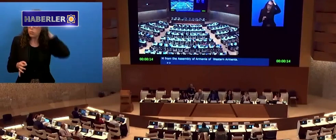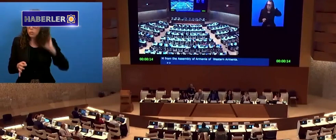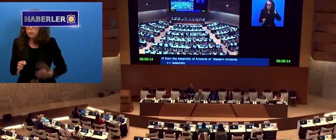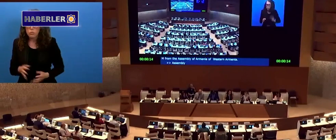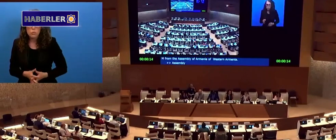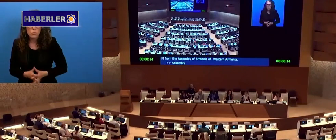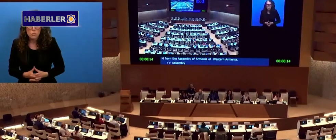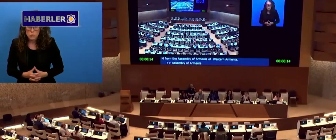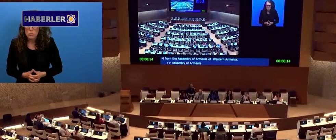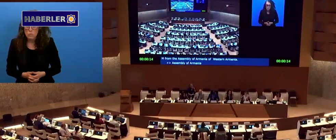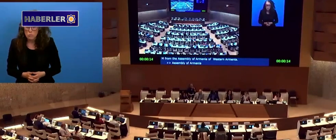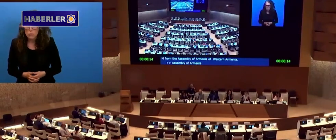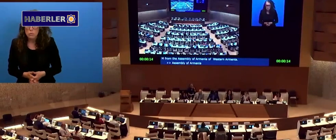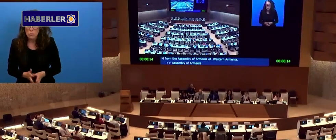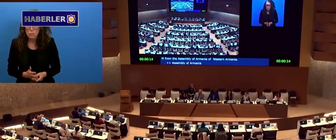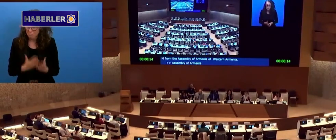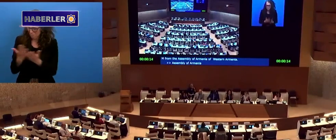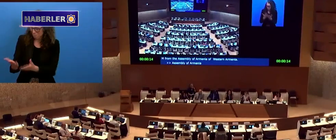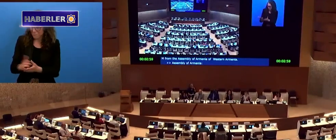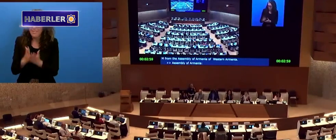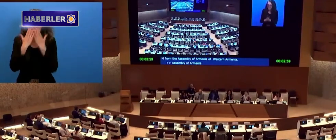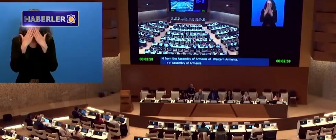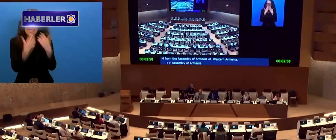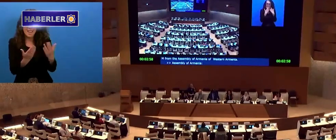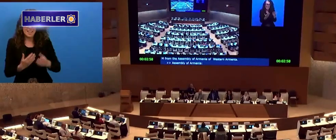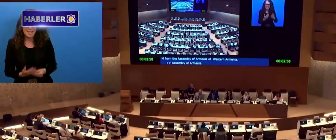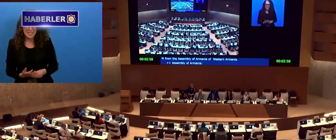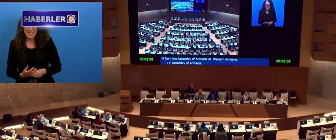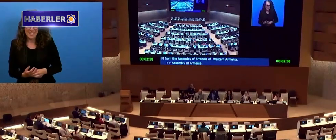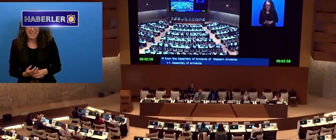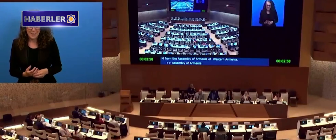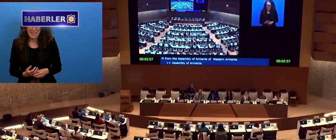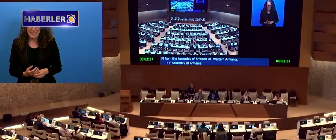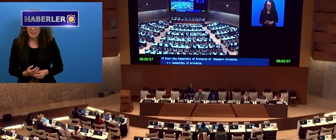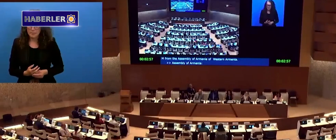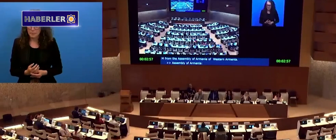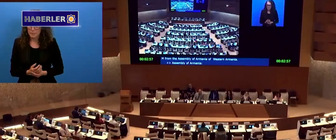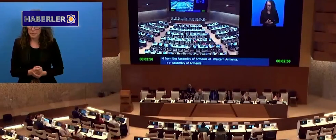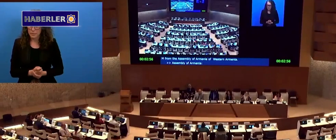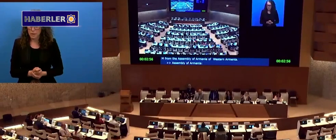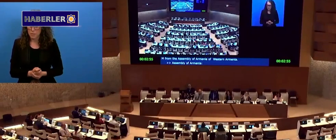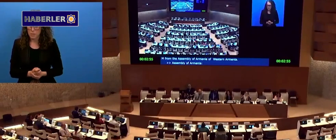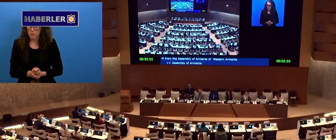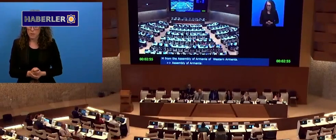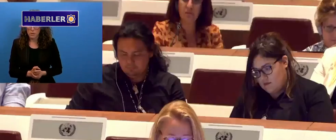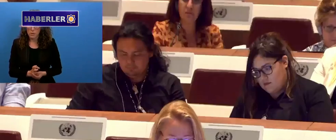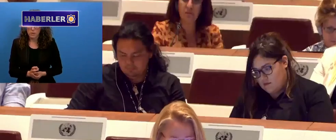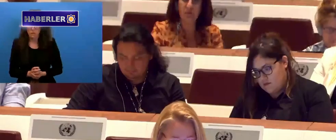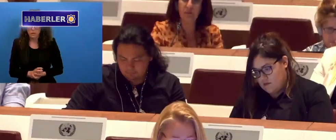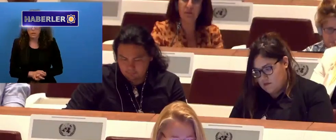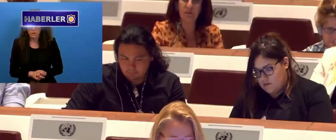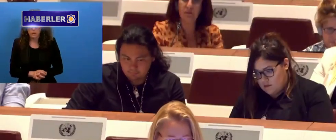için özellikle İnsan Hakları Konseyi'nde barış koşullarının mevcut olduğunu, devam eden soykırımlar ve savaş durumunda